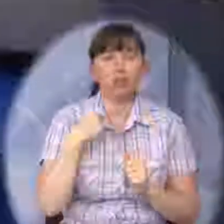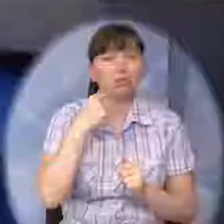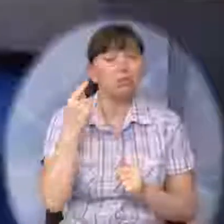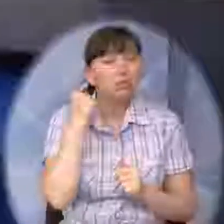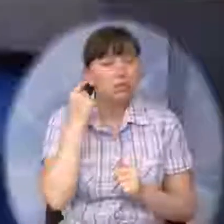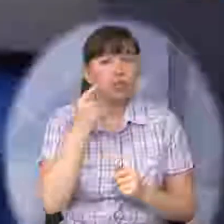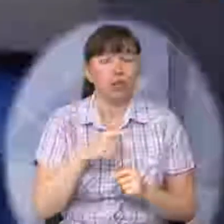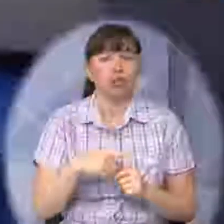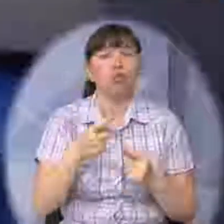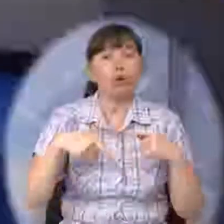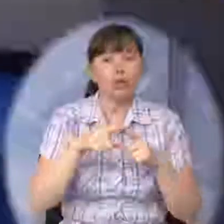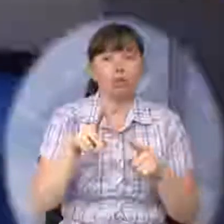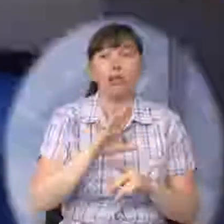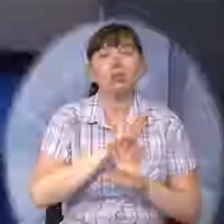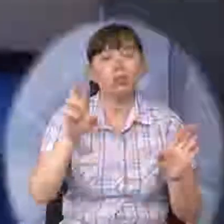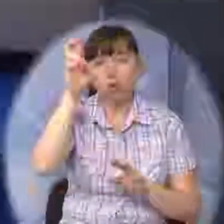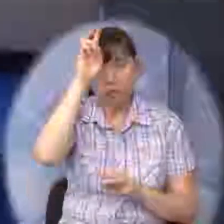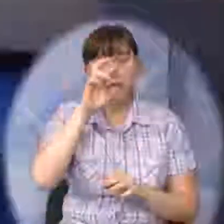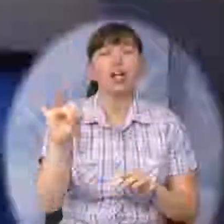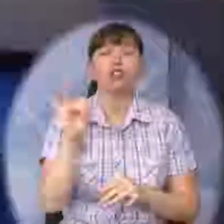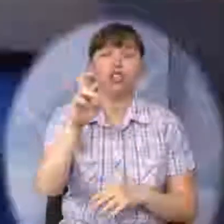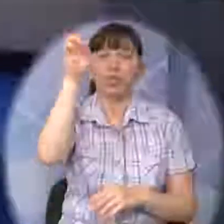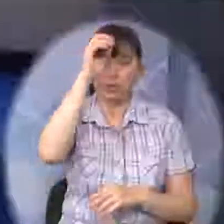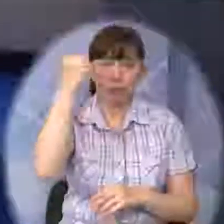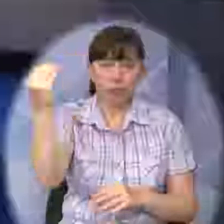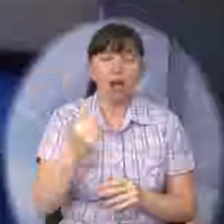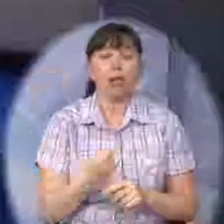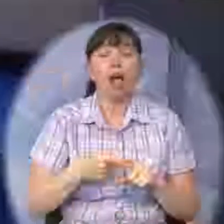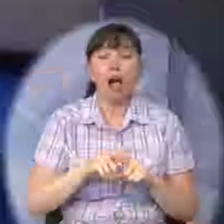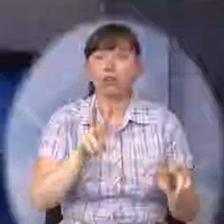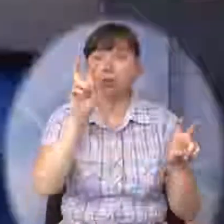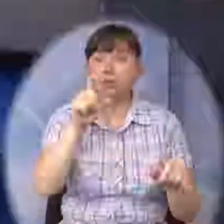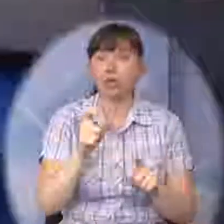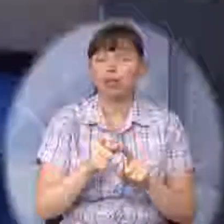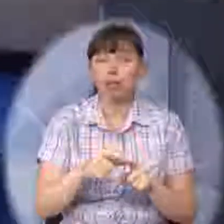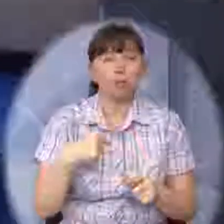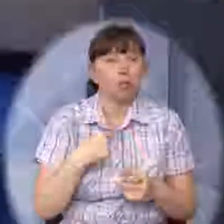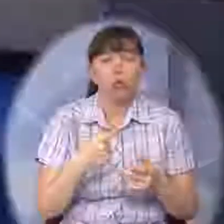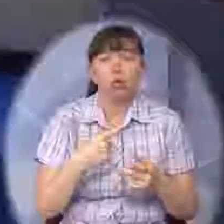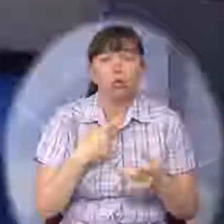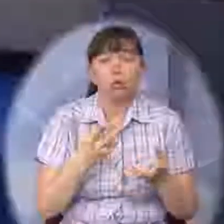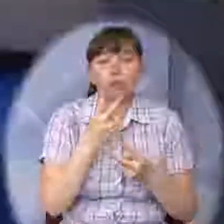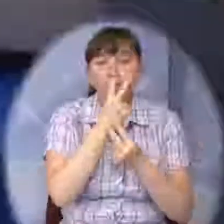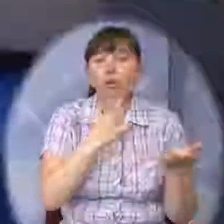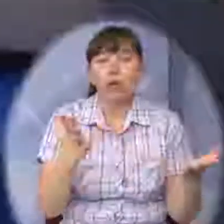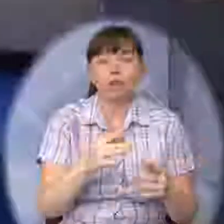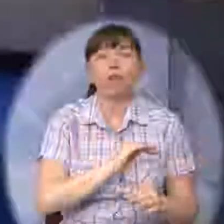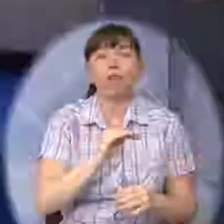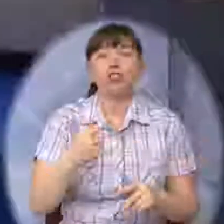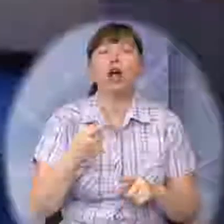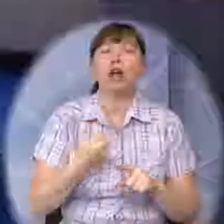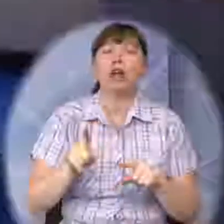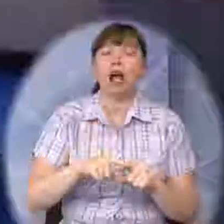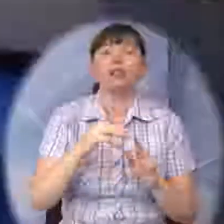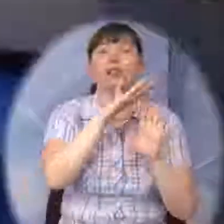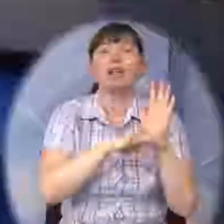de organizații neguvernamentale și de stat acest termen pe care, de fapt, noi nu-l găsim oficial, că este o